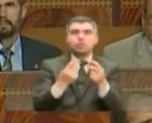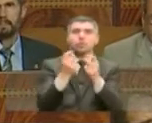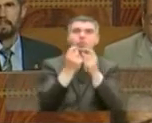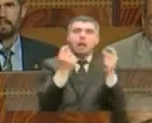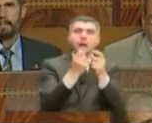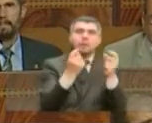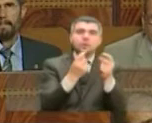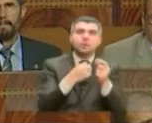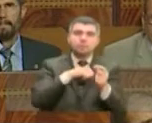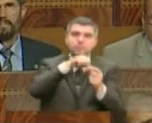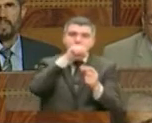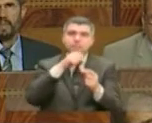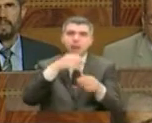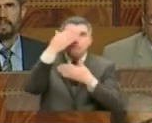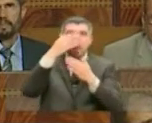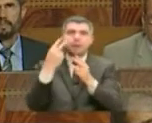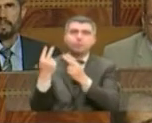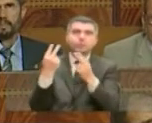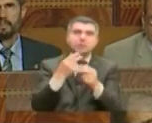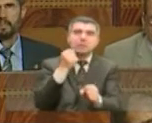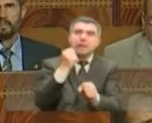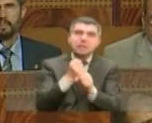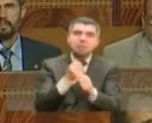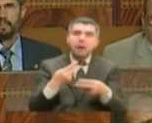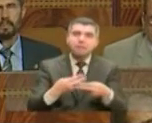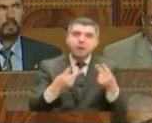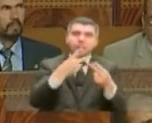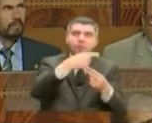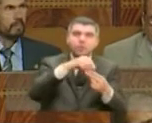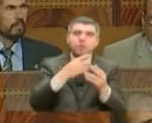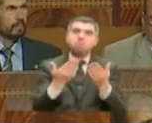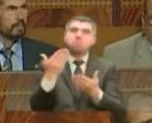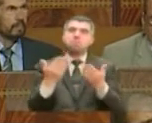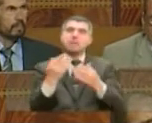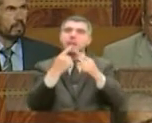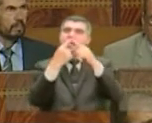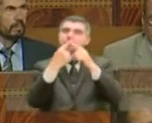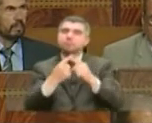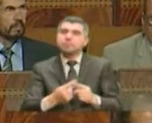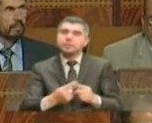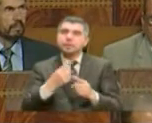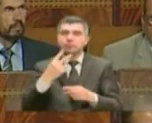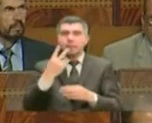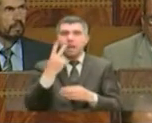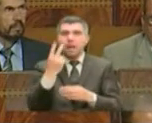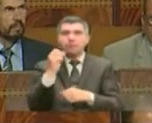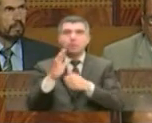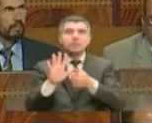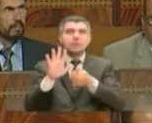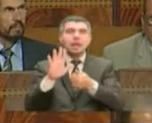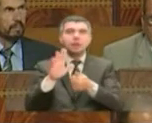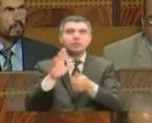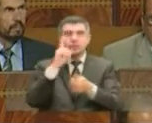بلادنا، واكيد ان هذا الشيء سيكون له نتائج ايجابيه على ميزان التجاري في 2016 واللي بدات البوادر ديالو